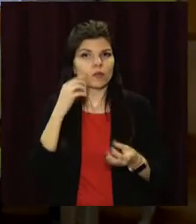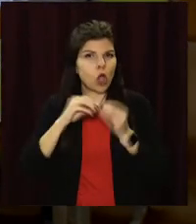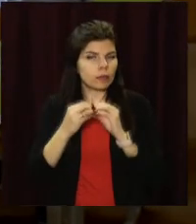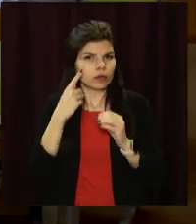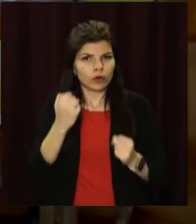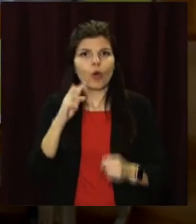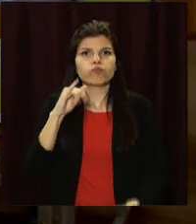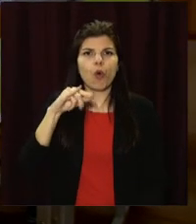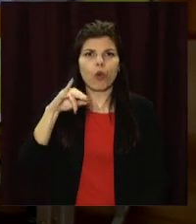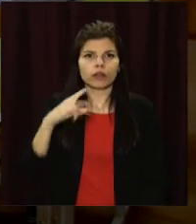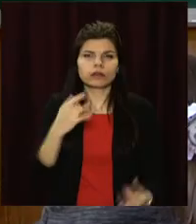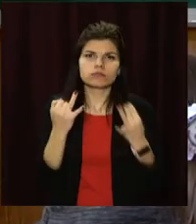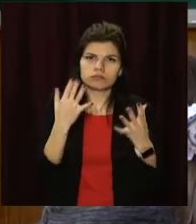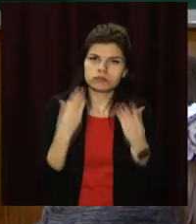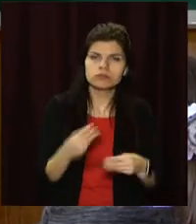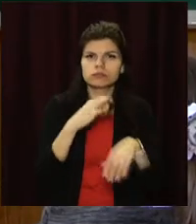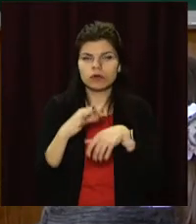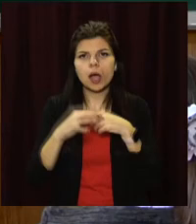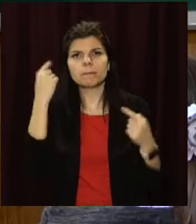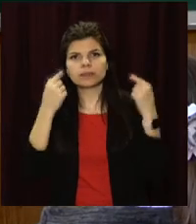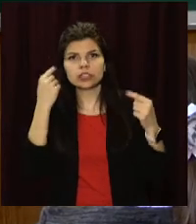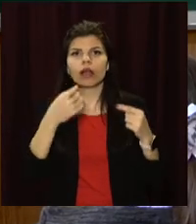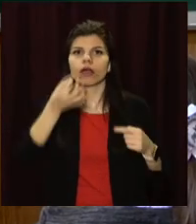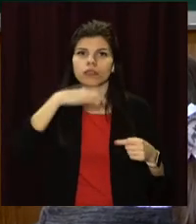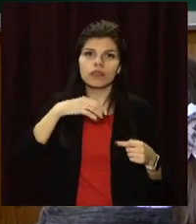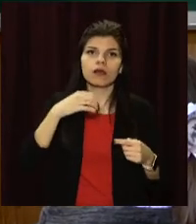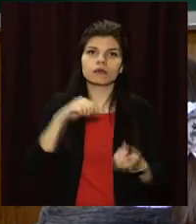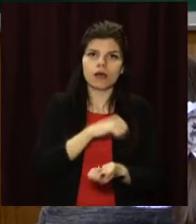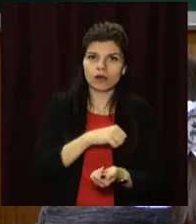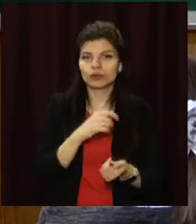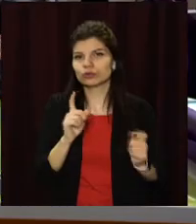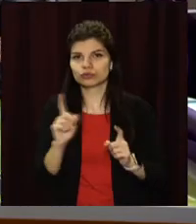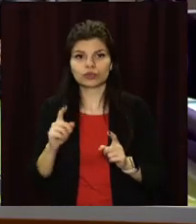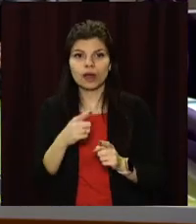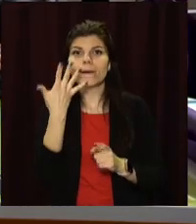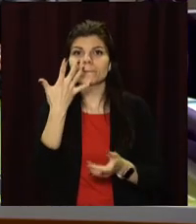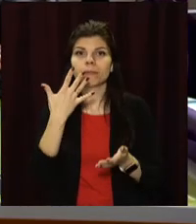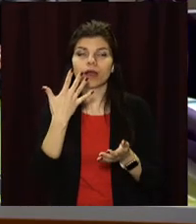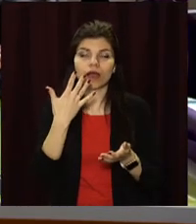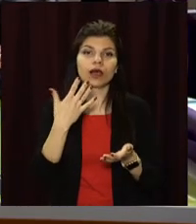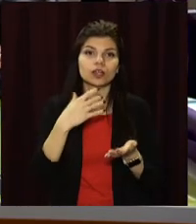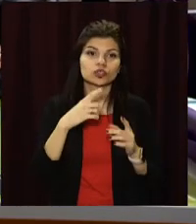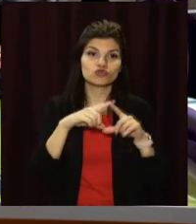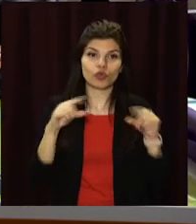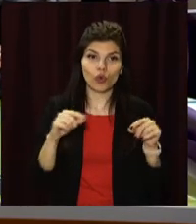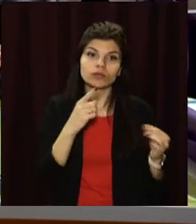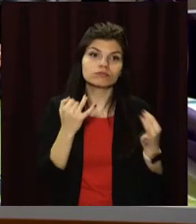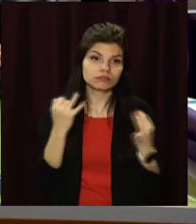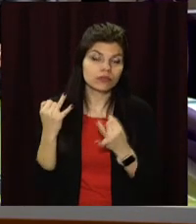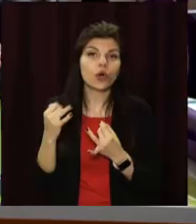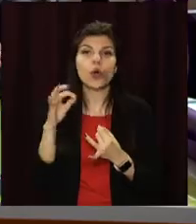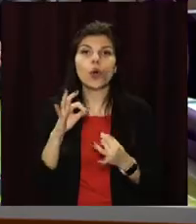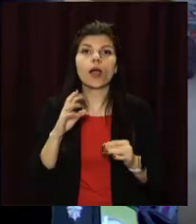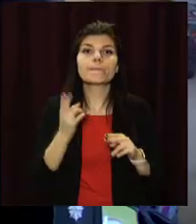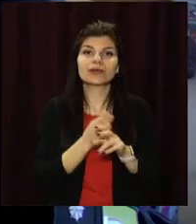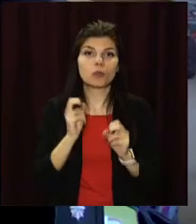психотропних речовин. Зокрема, з другокласниками 5-ї школи поліціянти поговорили про безпечну поведінку. Ми розповідаємо про те, як